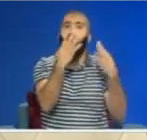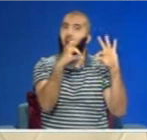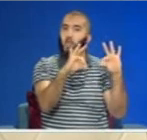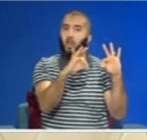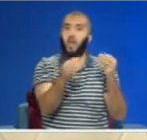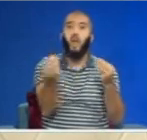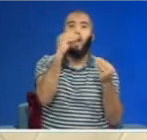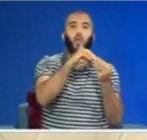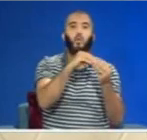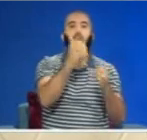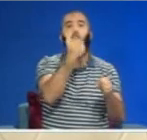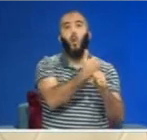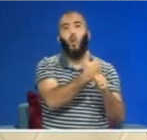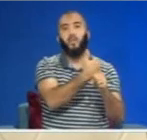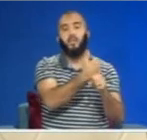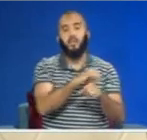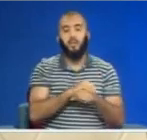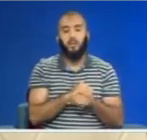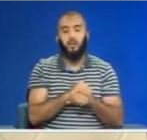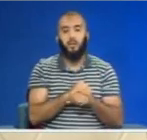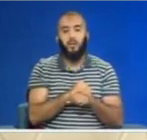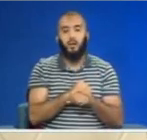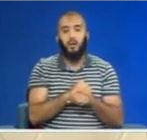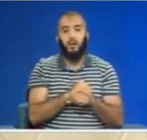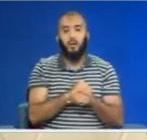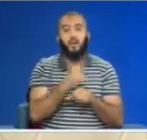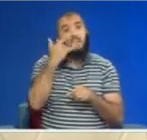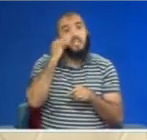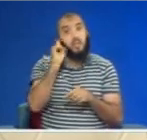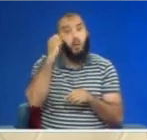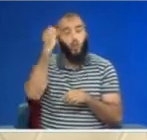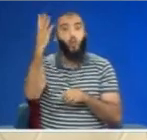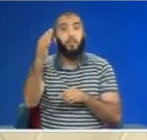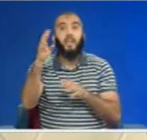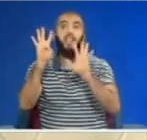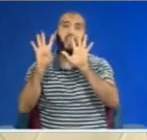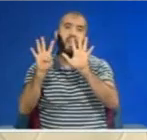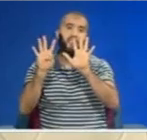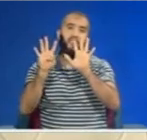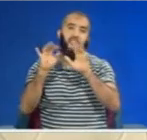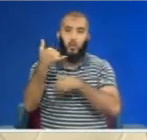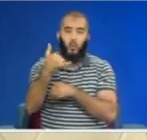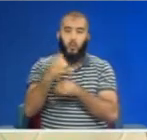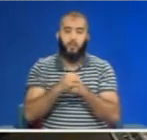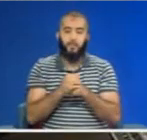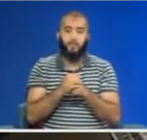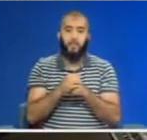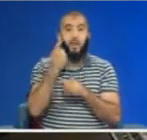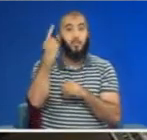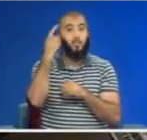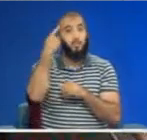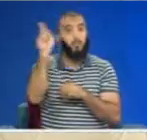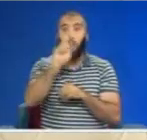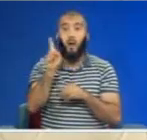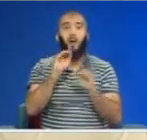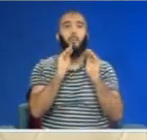يصوم العاشر ويزيد معه الحادي عشر. هذا خروجا من الخلاف يعني من موافقة اليهود،